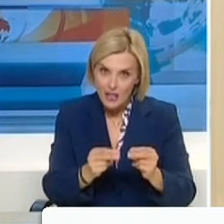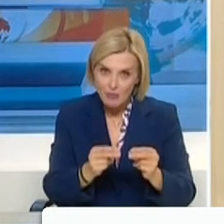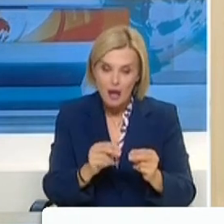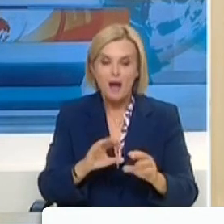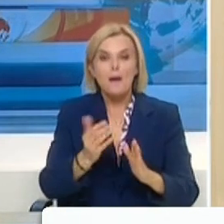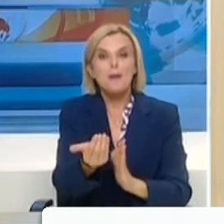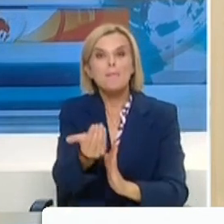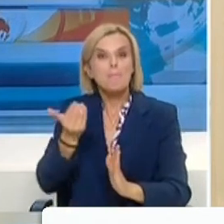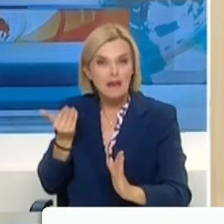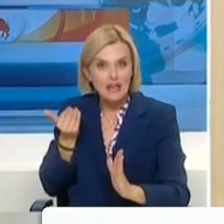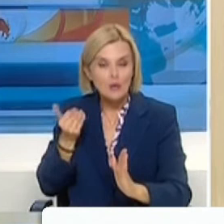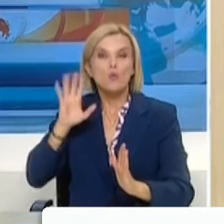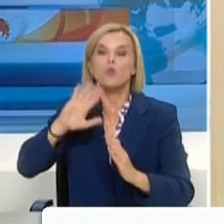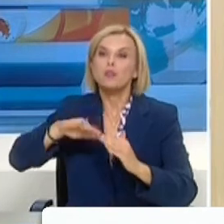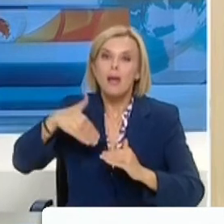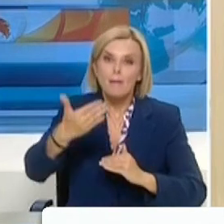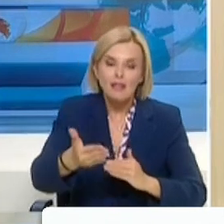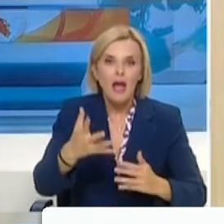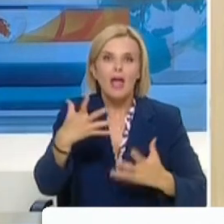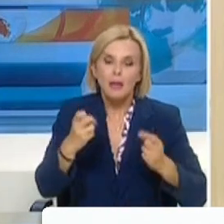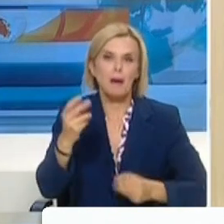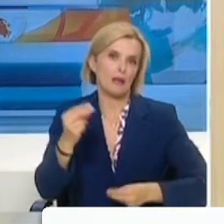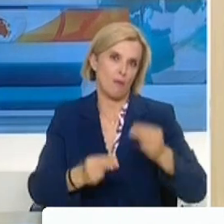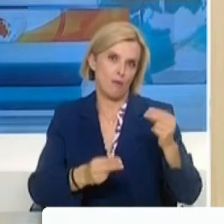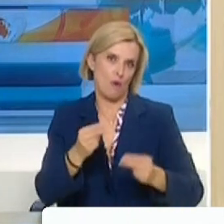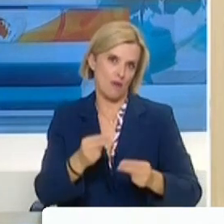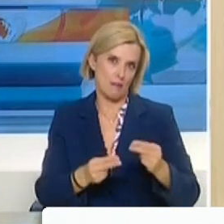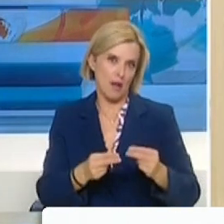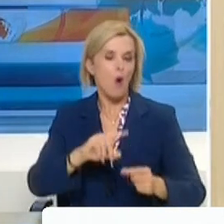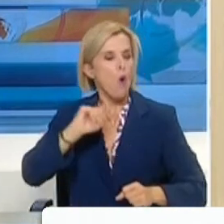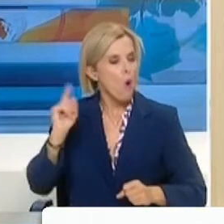πριν, ούτε κατά τη διάρκεια, ούτε και τώρα, το οποίο